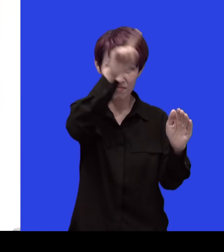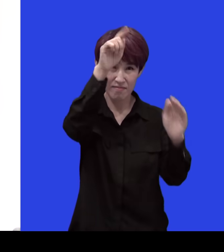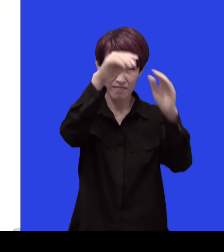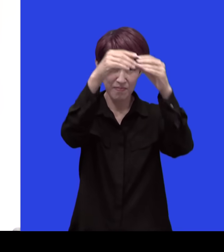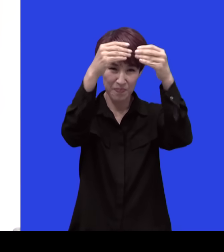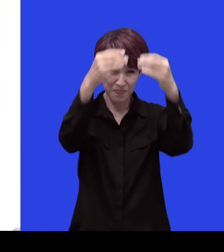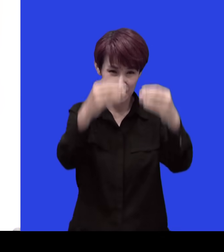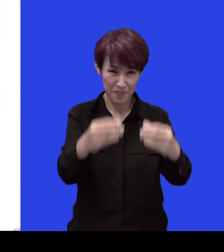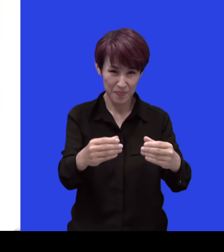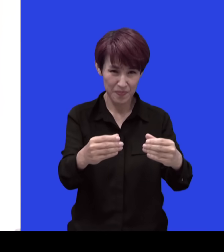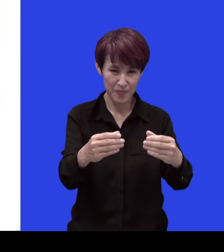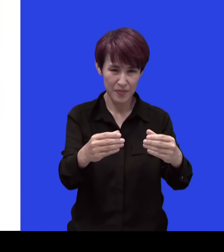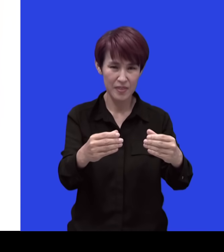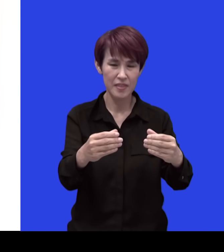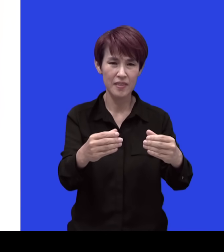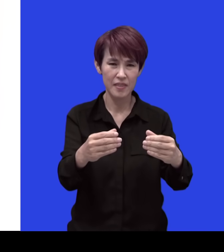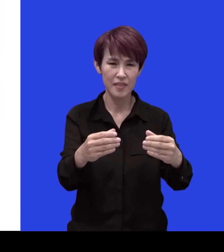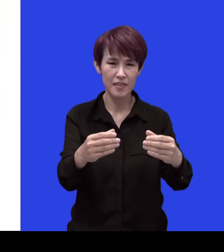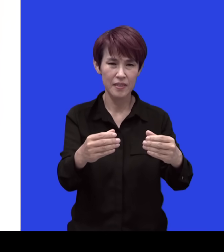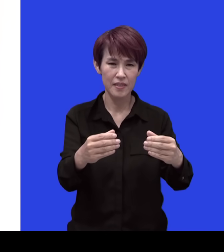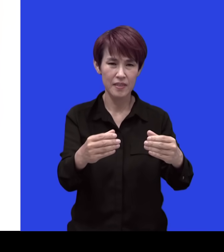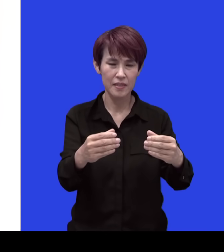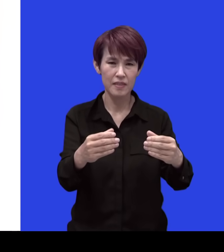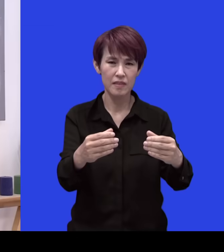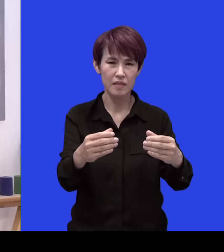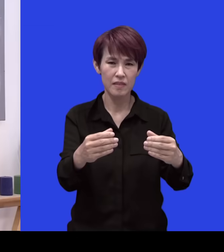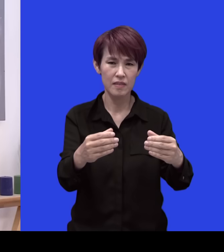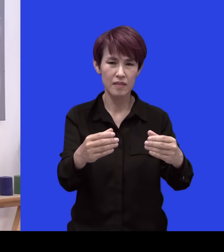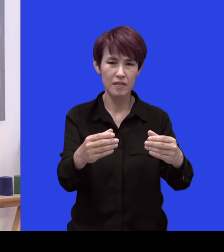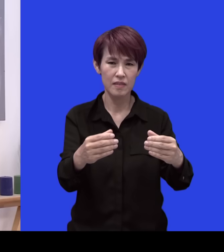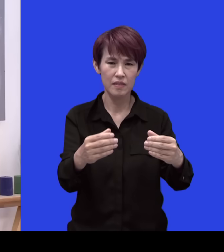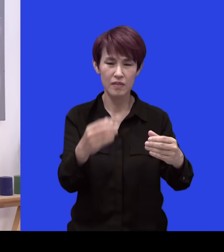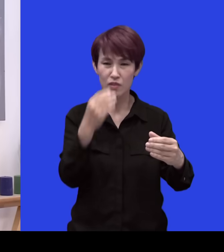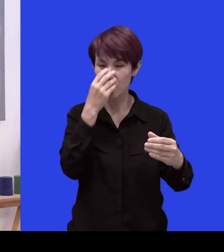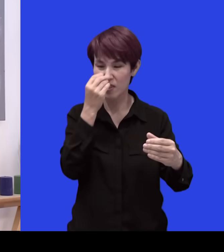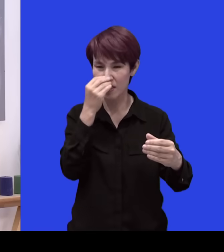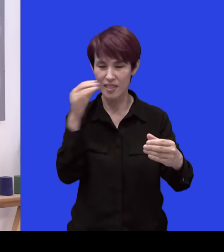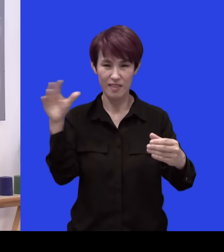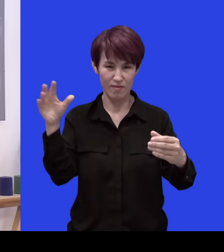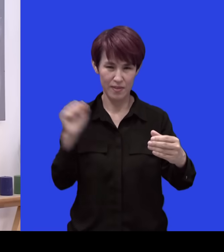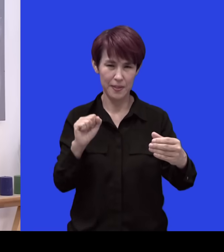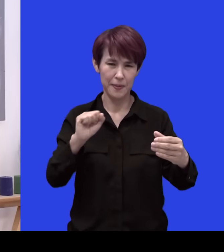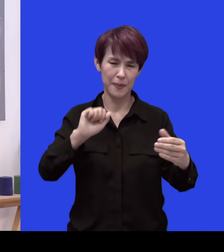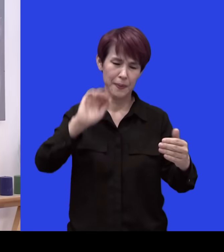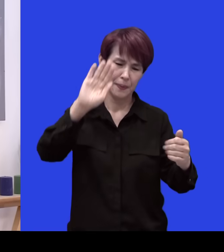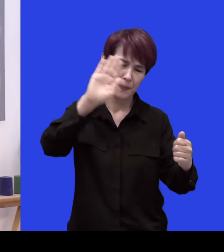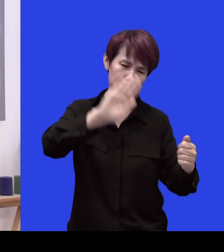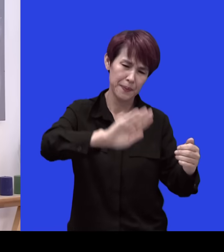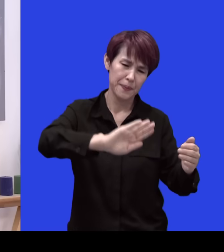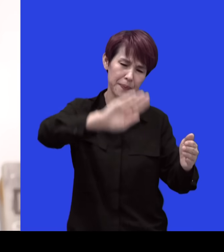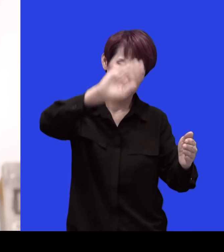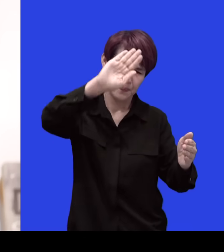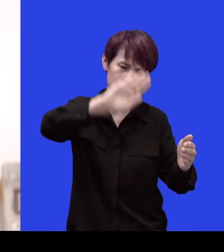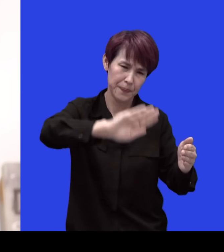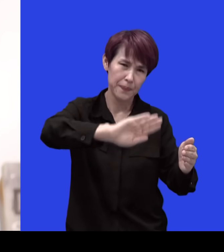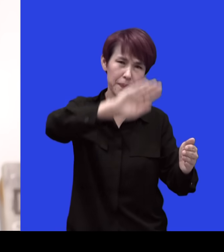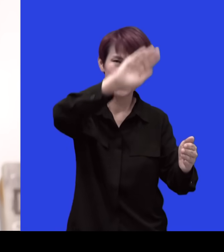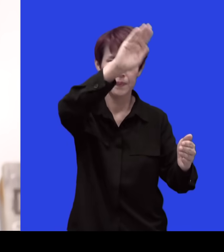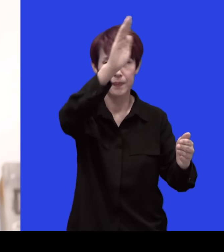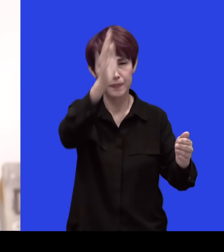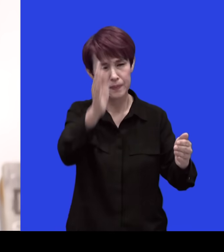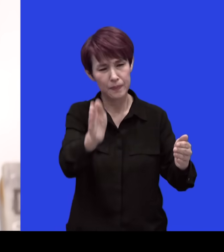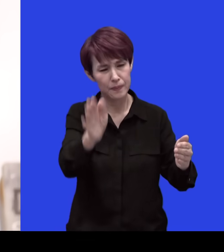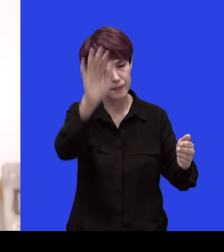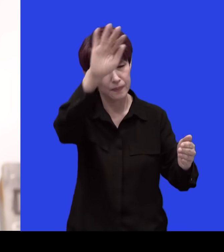또 더러워지잖아요. 그거를 휴지를 가져가서 다 닦아내면서